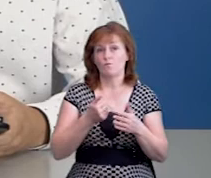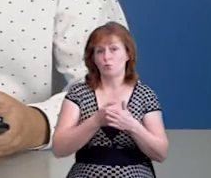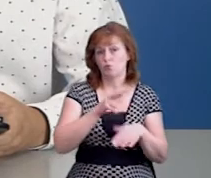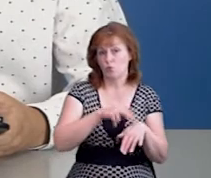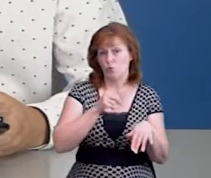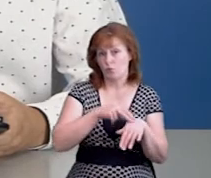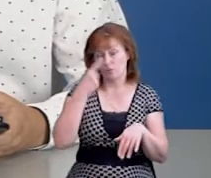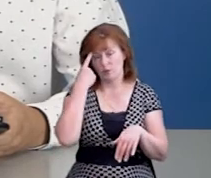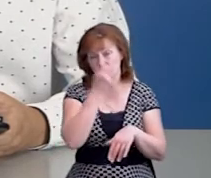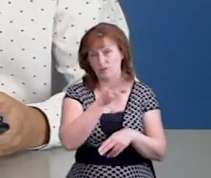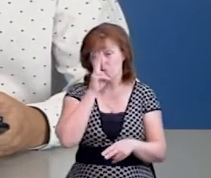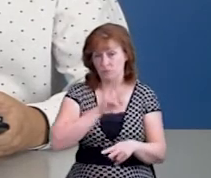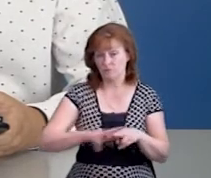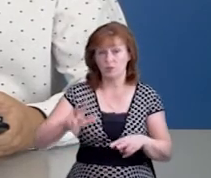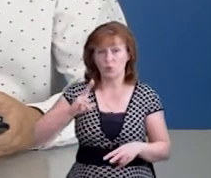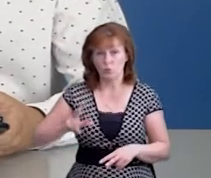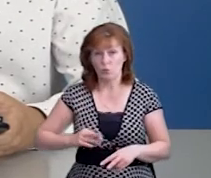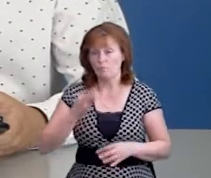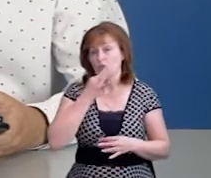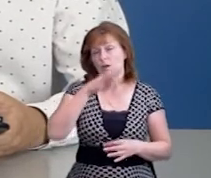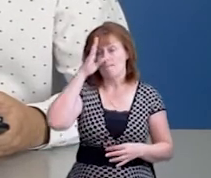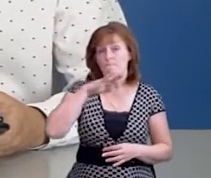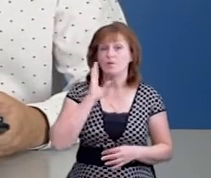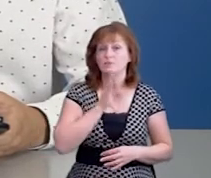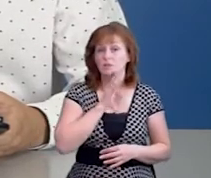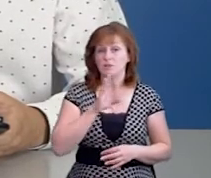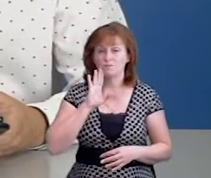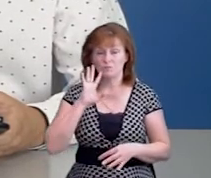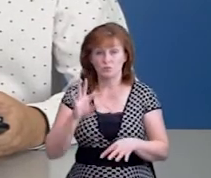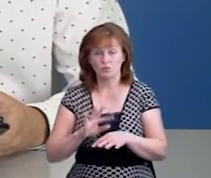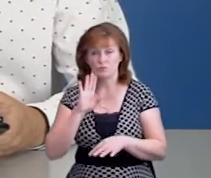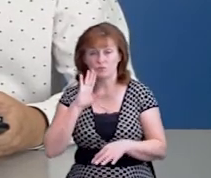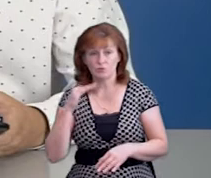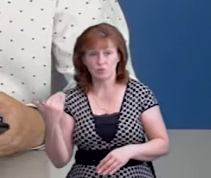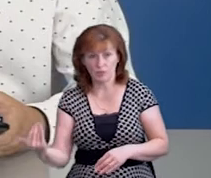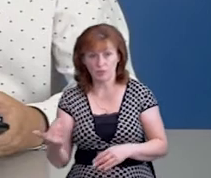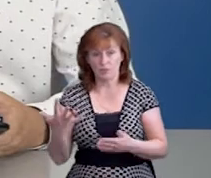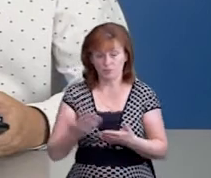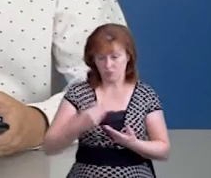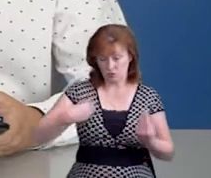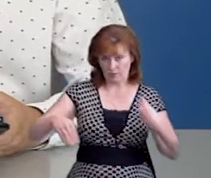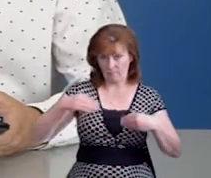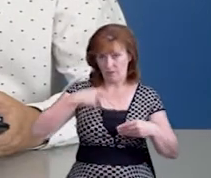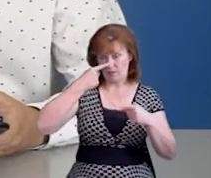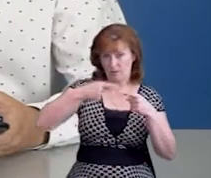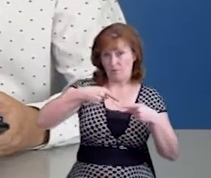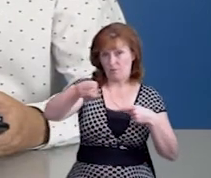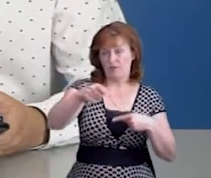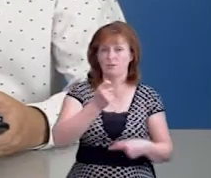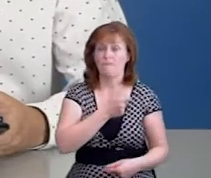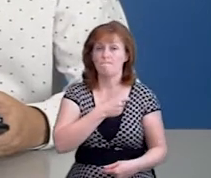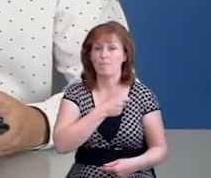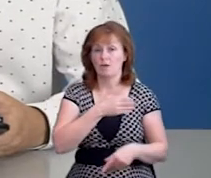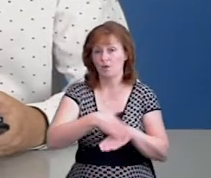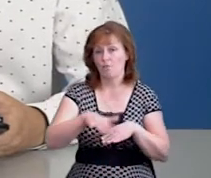поліції з повідомленням про зникнення доньки звернулися батьки жінки. Правоохоронці знайшли її речі на берегу неподалік бані по вулиці Береговій,